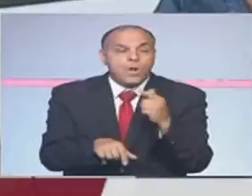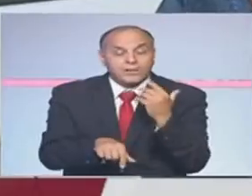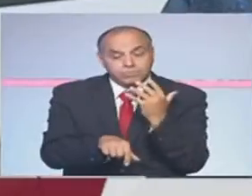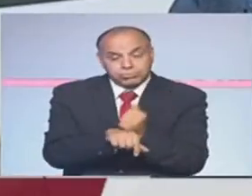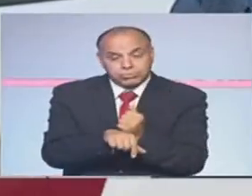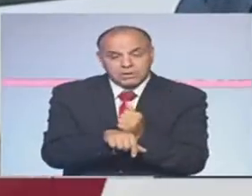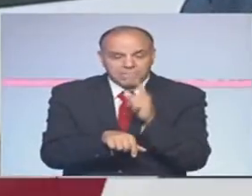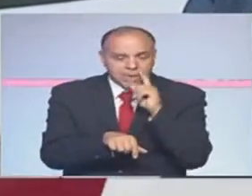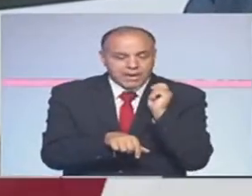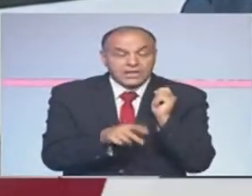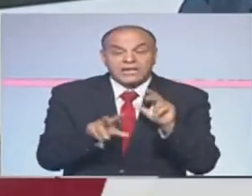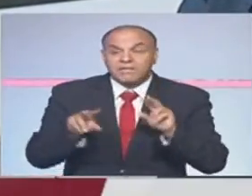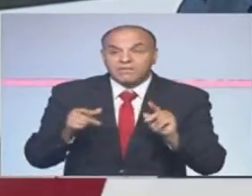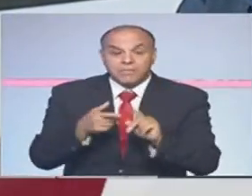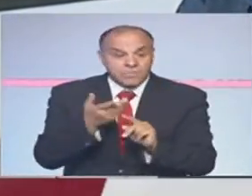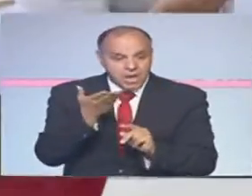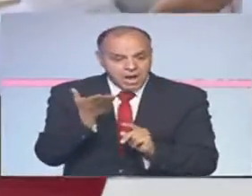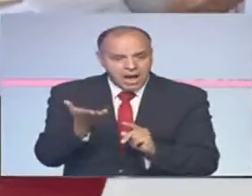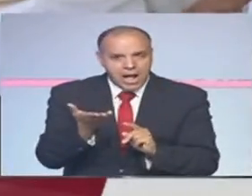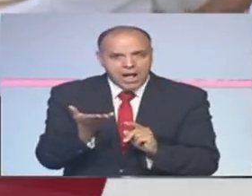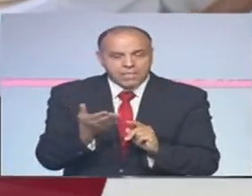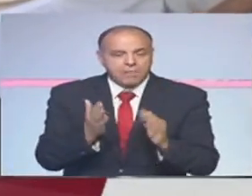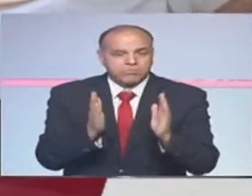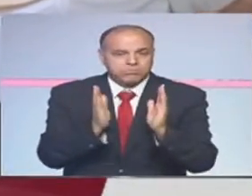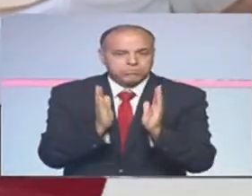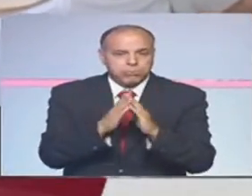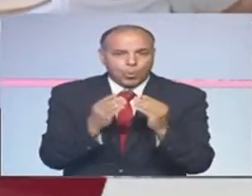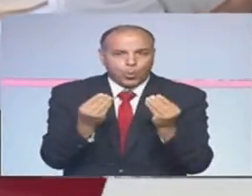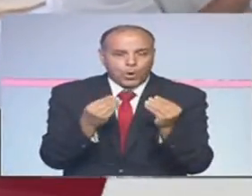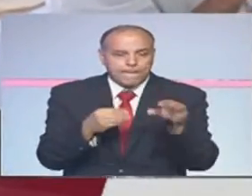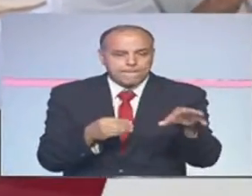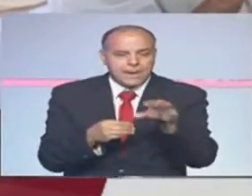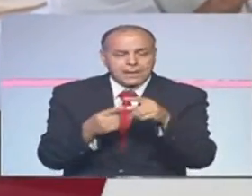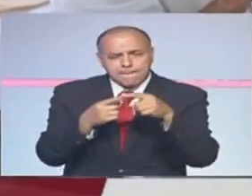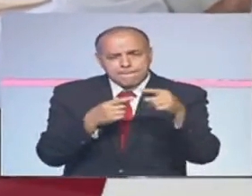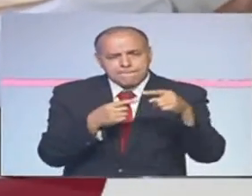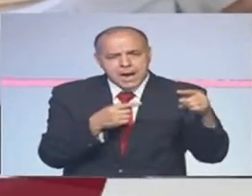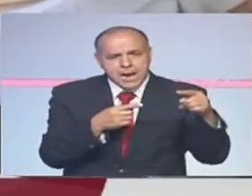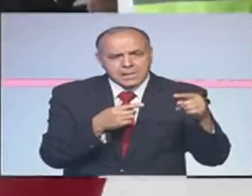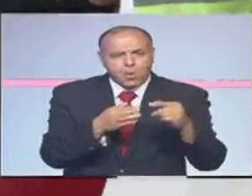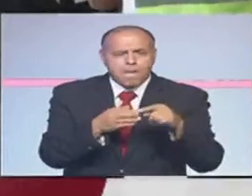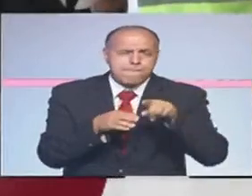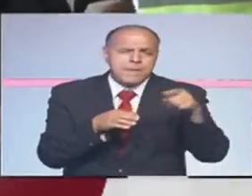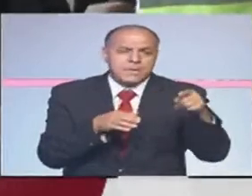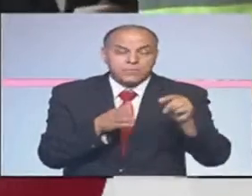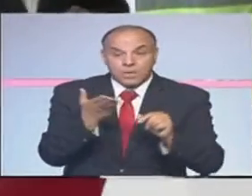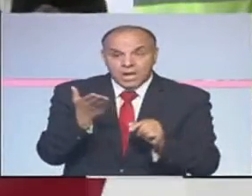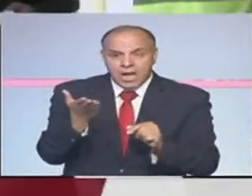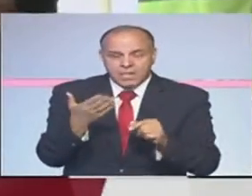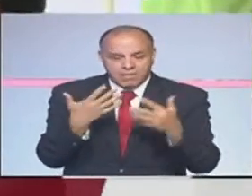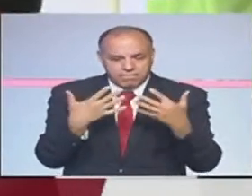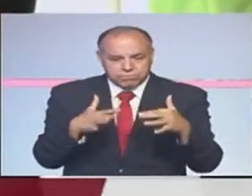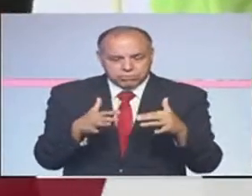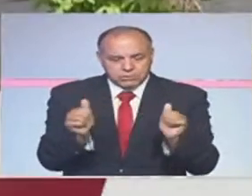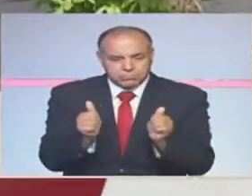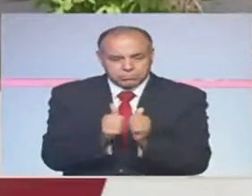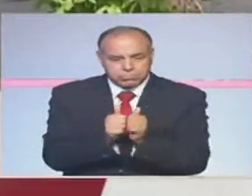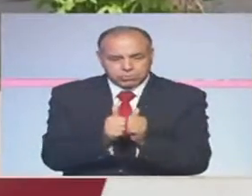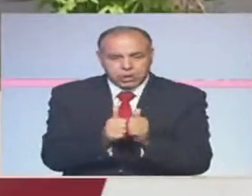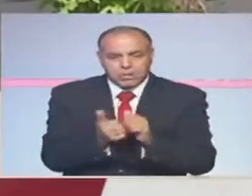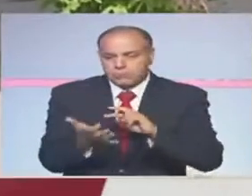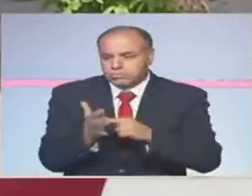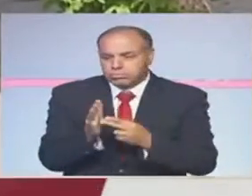والمواطنات الذين يقتلون خاصه بالمناطق البعيده والنائيه وقد تم التنسيق لها